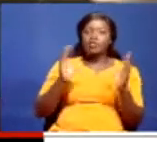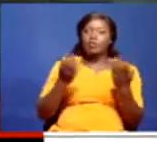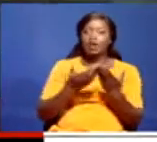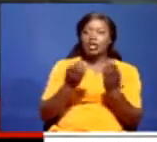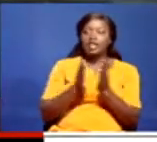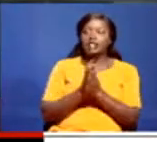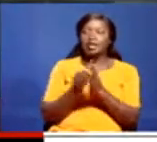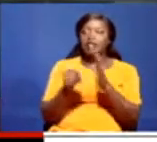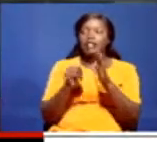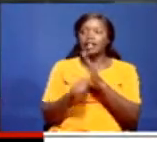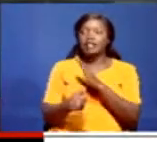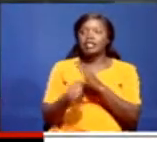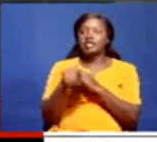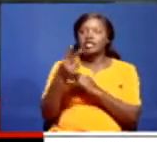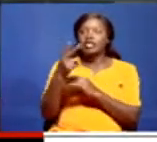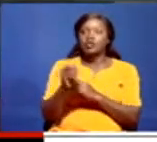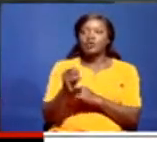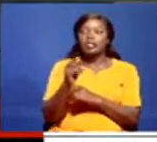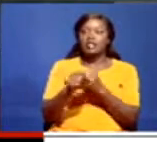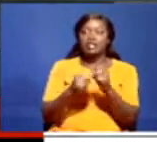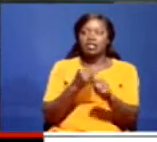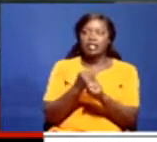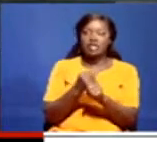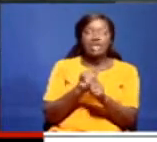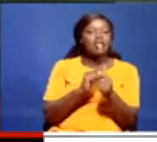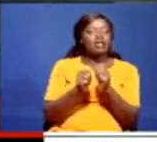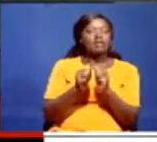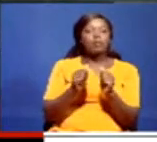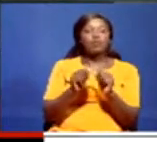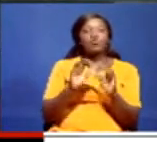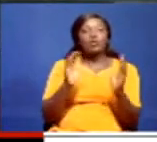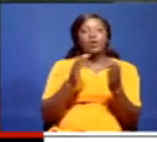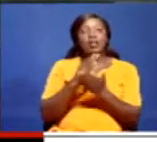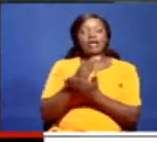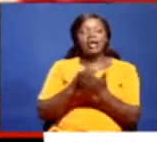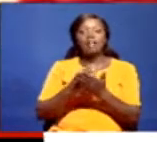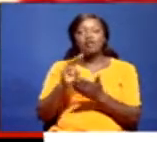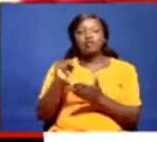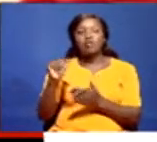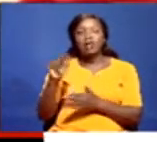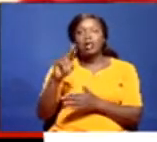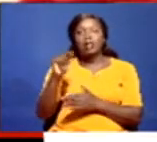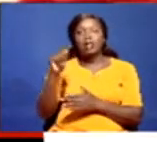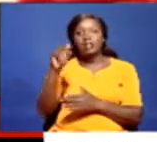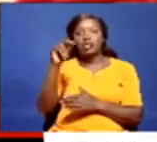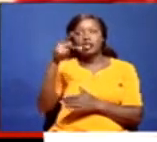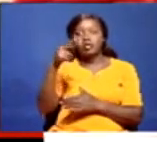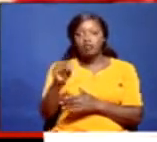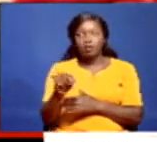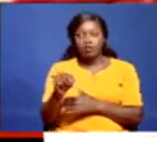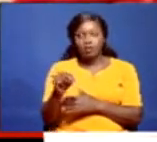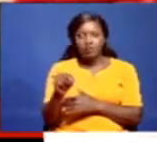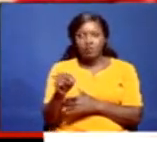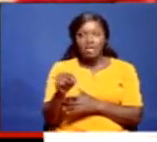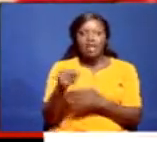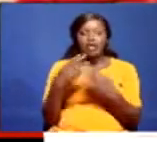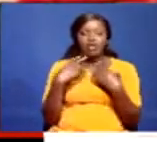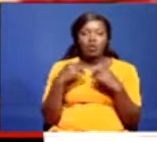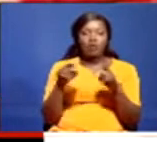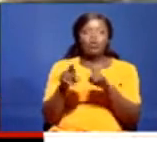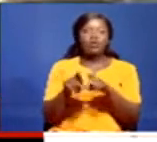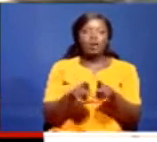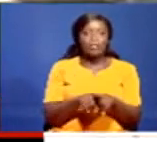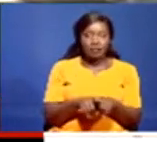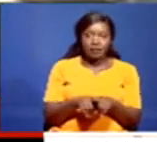ya umri wa miaka 20, mashindano ya dunia ya nusu marathoni, michezo ya jumuiya ya madola na mechi za DFB